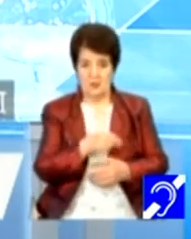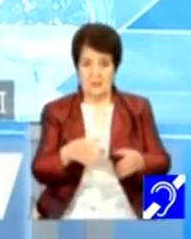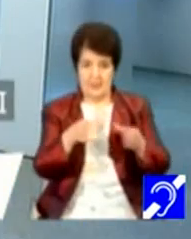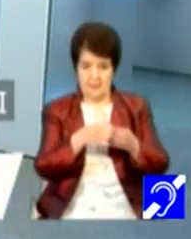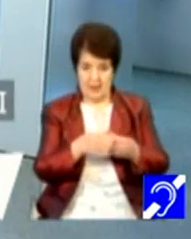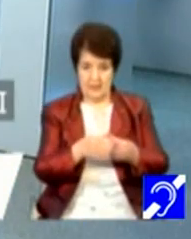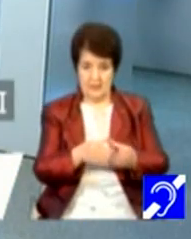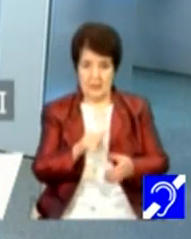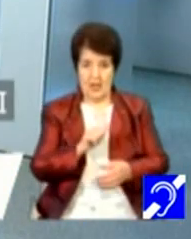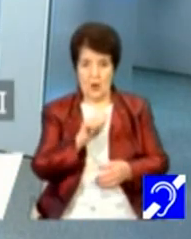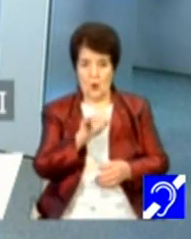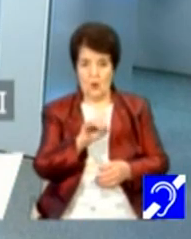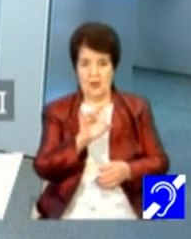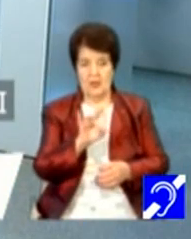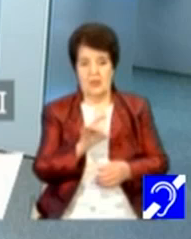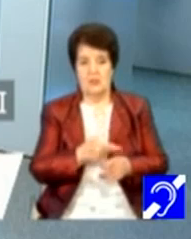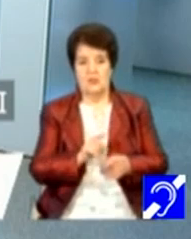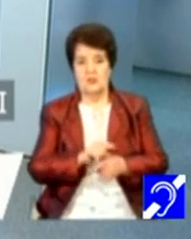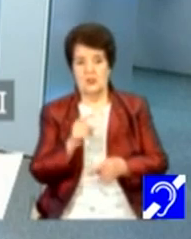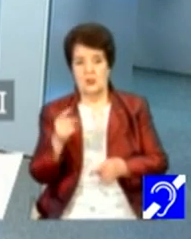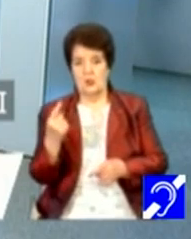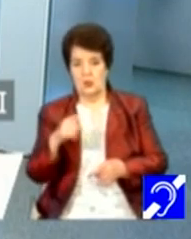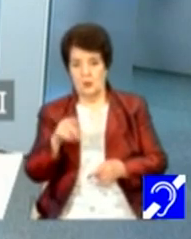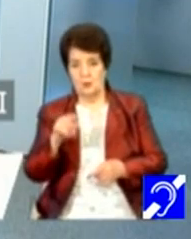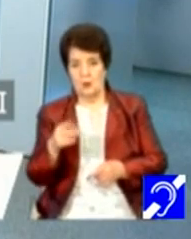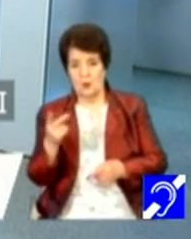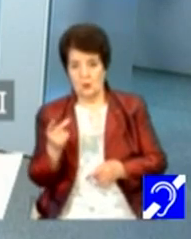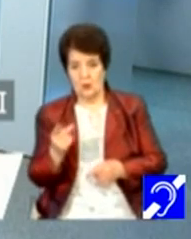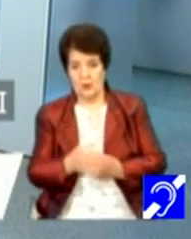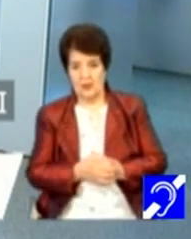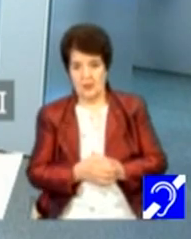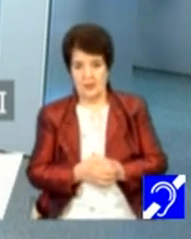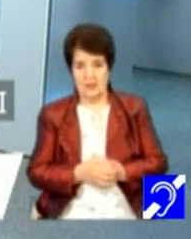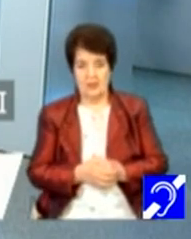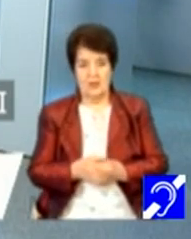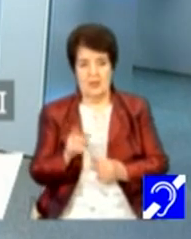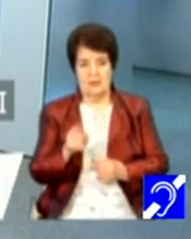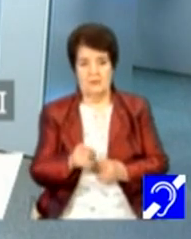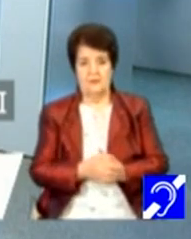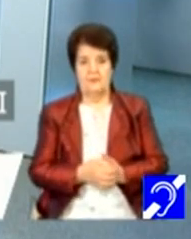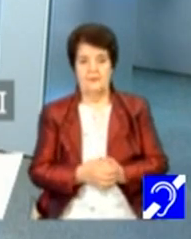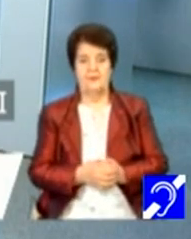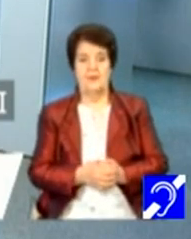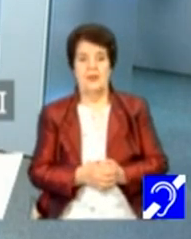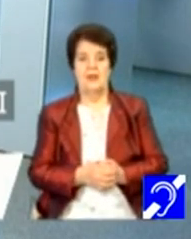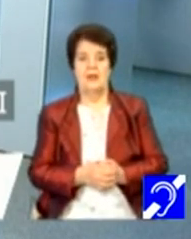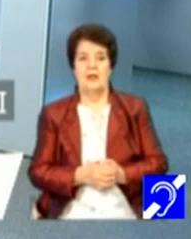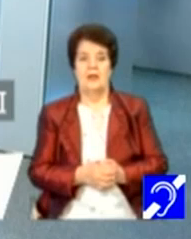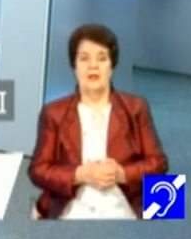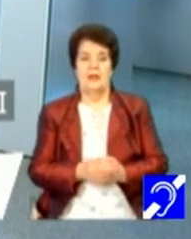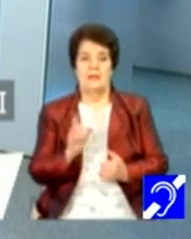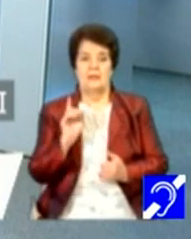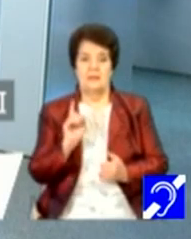de la AUR și deci numărul 1 și numărul 2, prin vicepreședinte de la Partidul Verde. Da, spuneți-ne